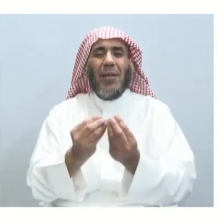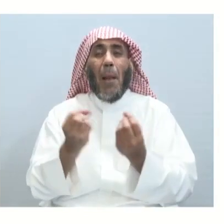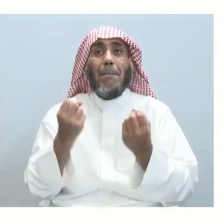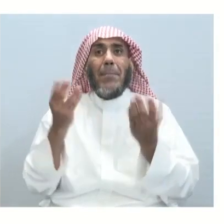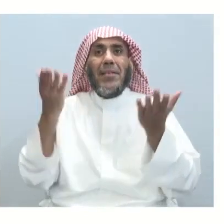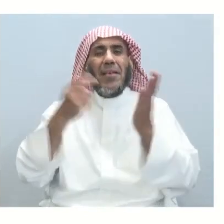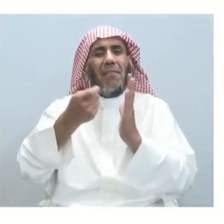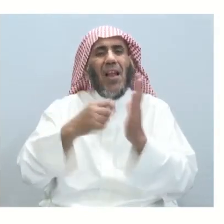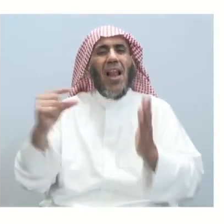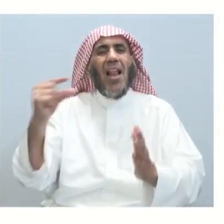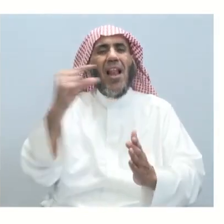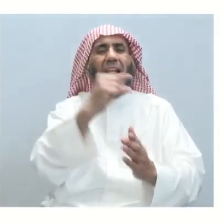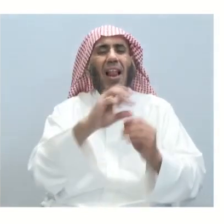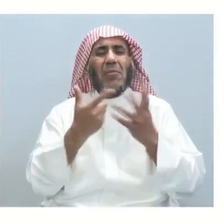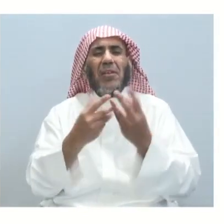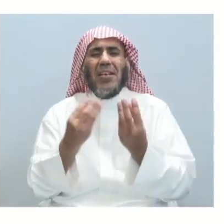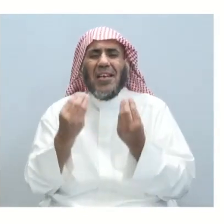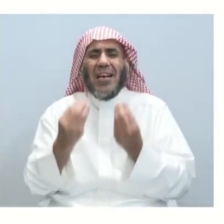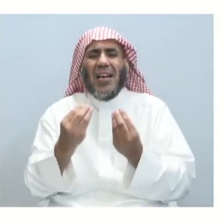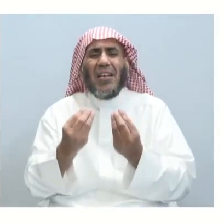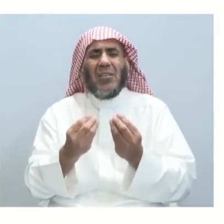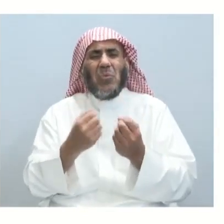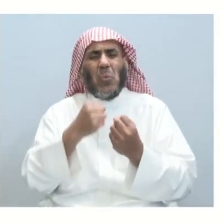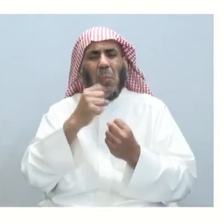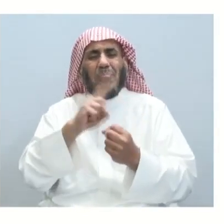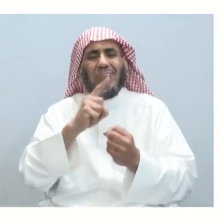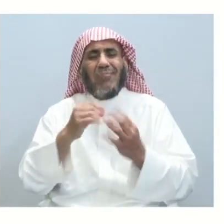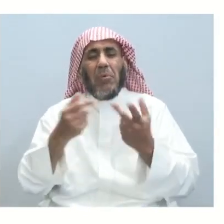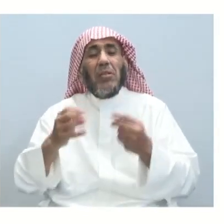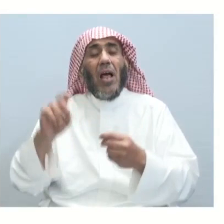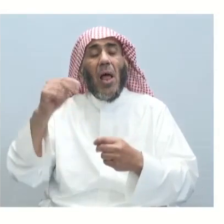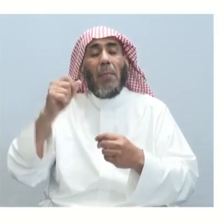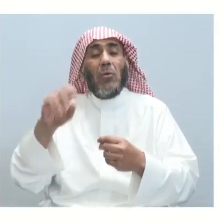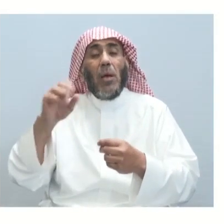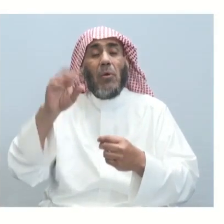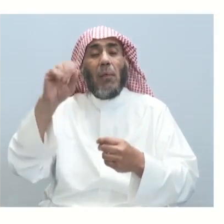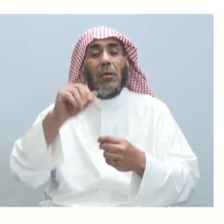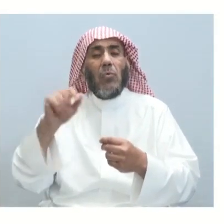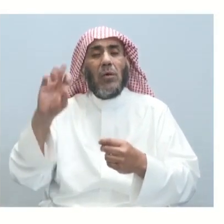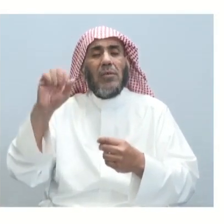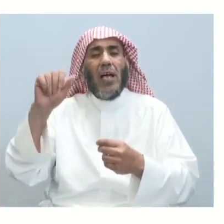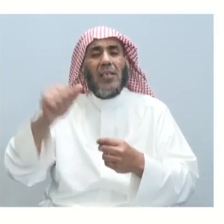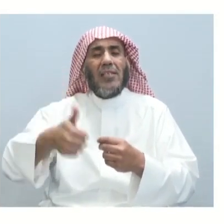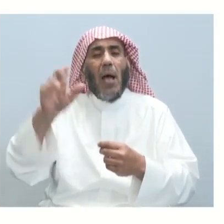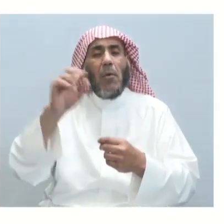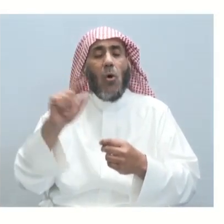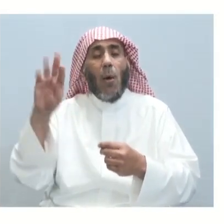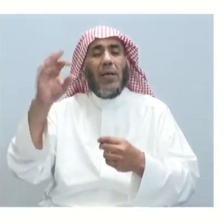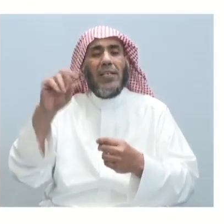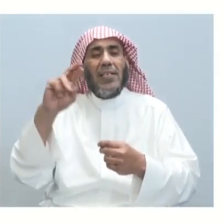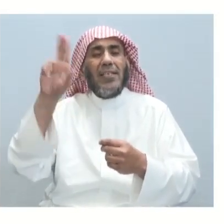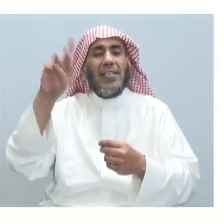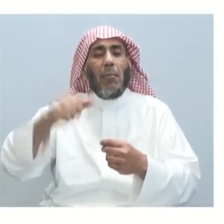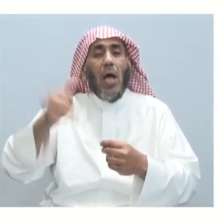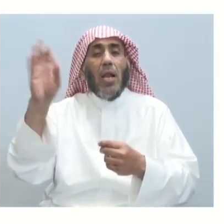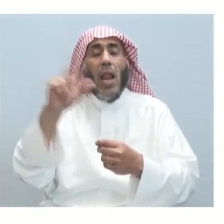مقبوله في اول الامر لقله التكلف كما عند ابن العميد والصاحب ابن عباد وابي اسحاق الصابي وبديع الزمان الهمذاني